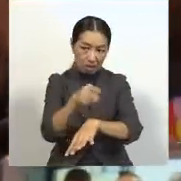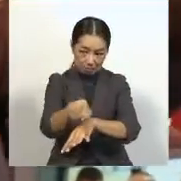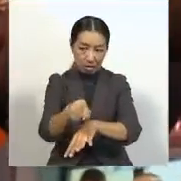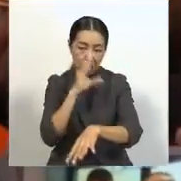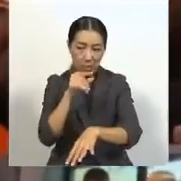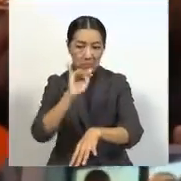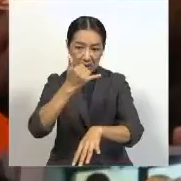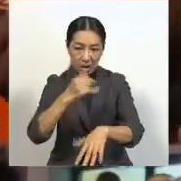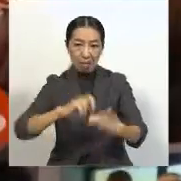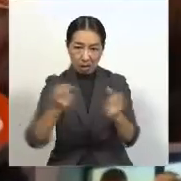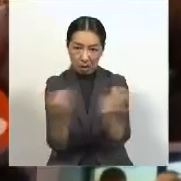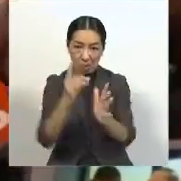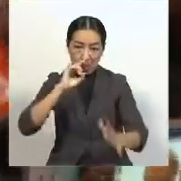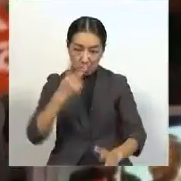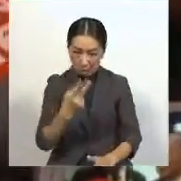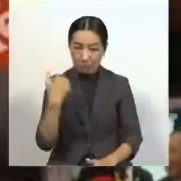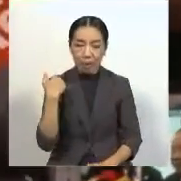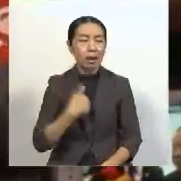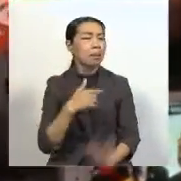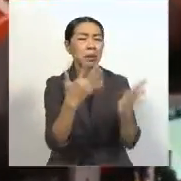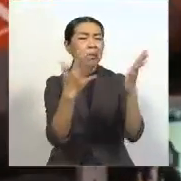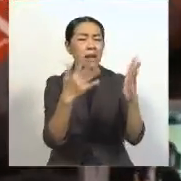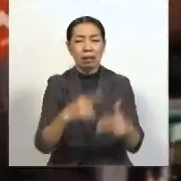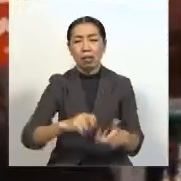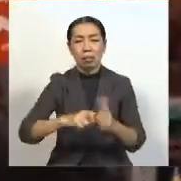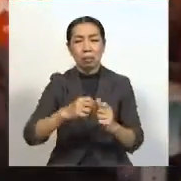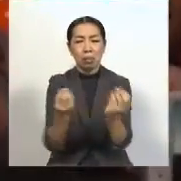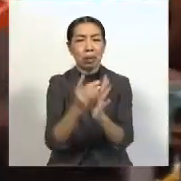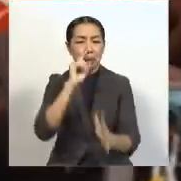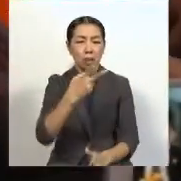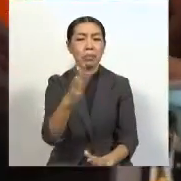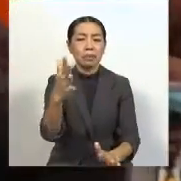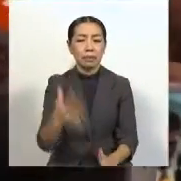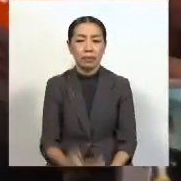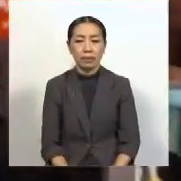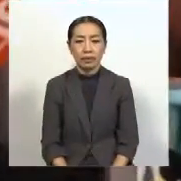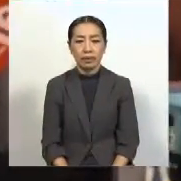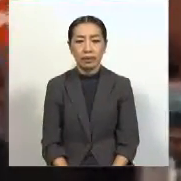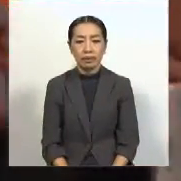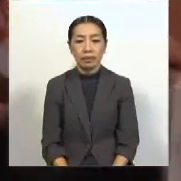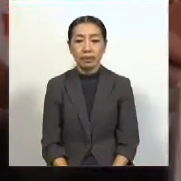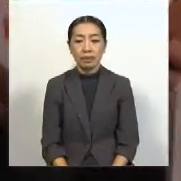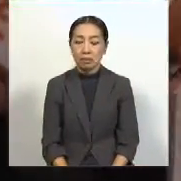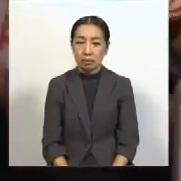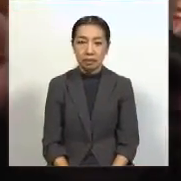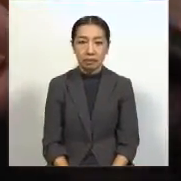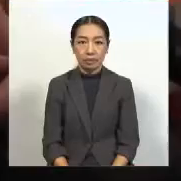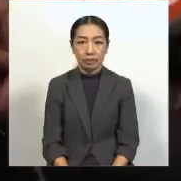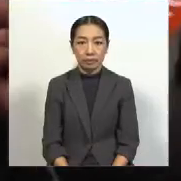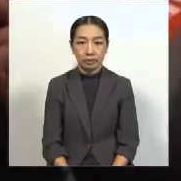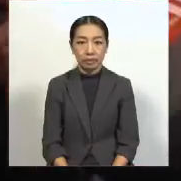ความขัดแย้ง เรื่อง ใหม่ที ่อะไรก็ไม่มีเราไม่มีครับไม่ขัดเรื่อง ขอเรื่องอะไรนะคะ ไม่ขัดเรื่อง